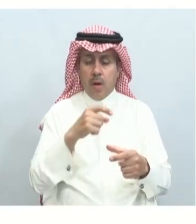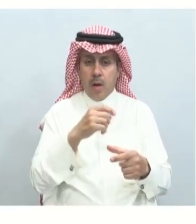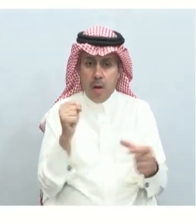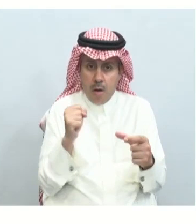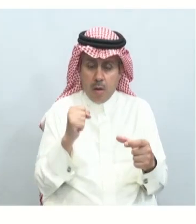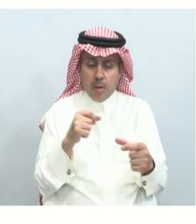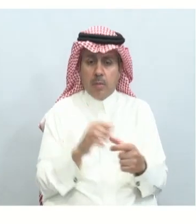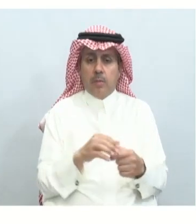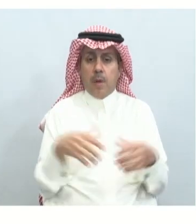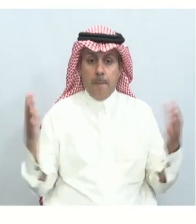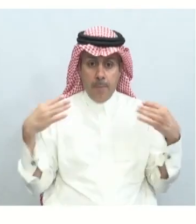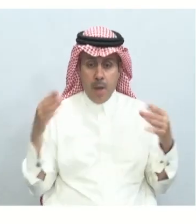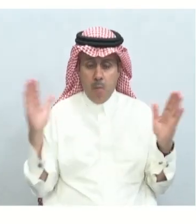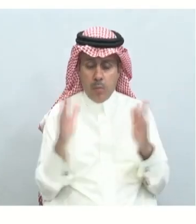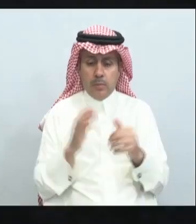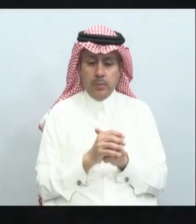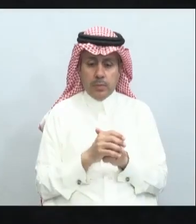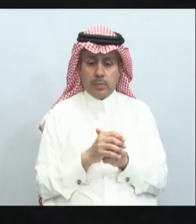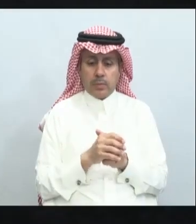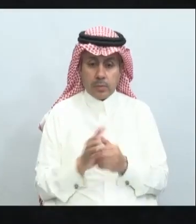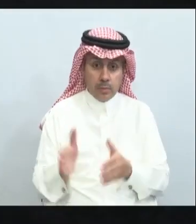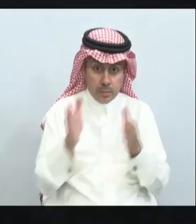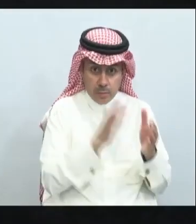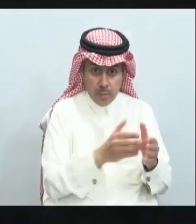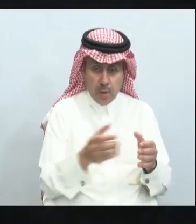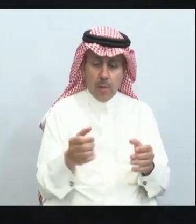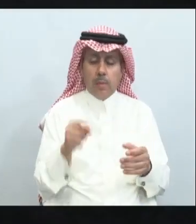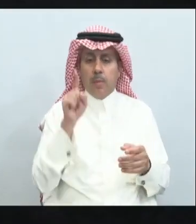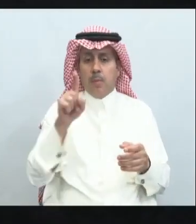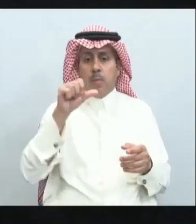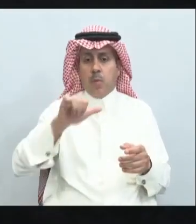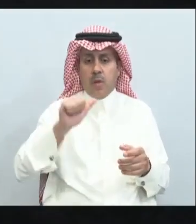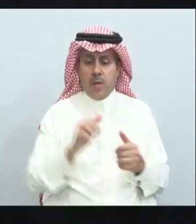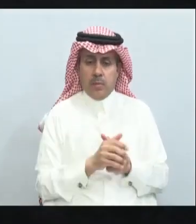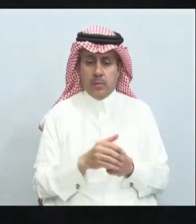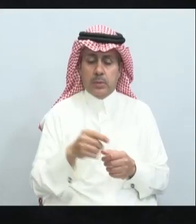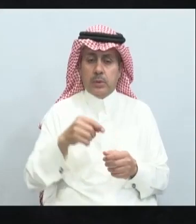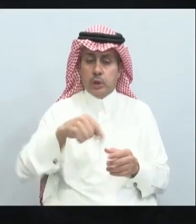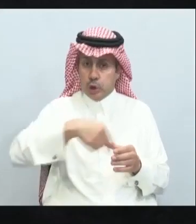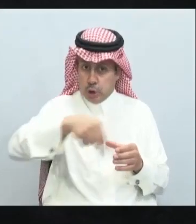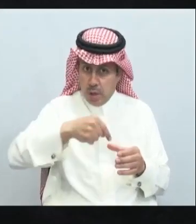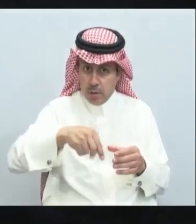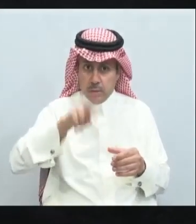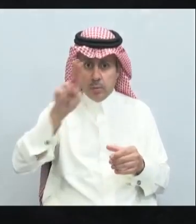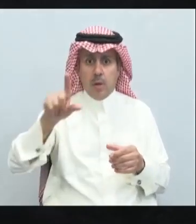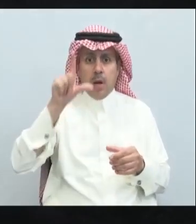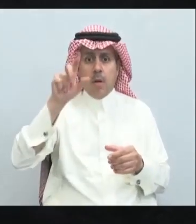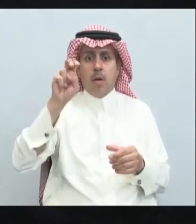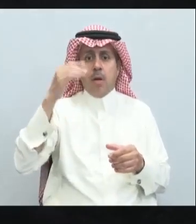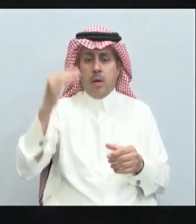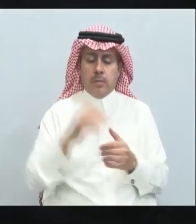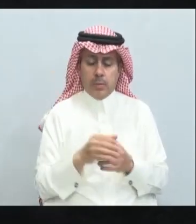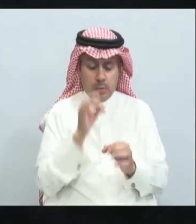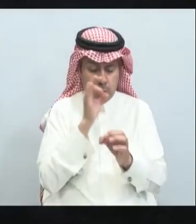معينه وفي بيئه معينه ثم بعد ذلك يؤتى بالبويضه ويتم التلقيح و تتابع بواسطه